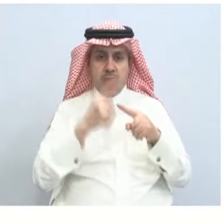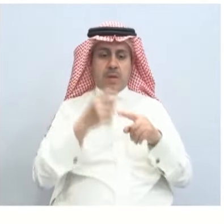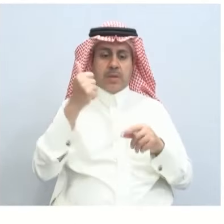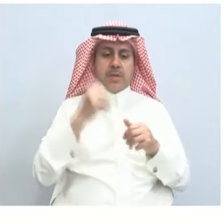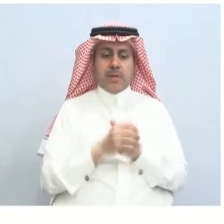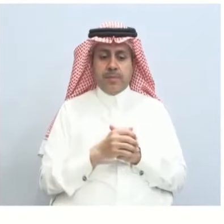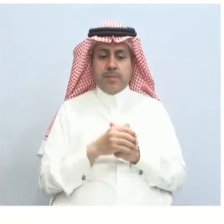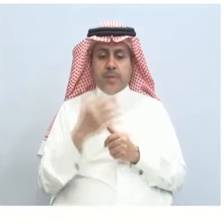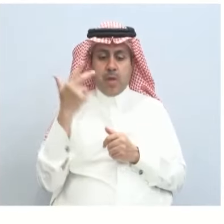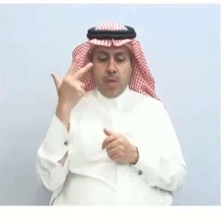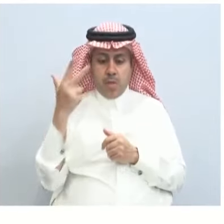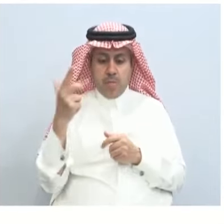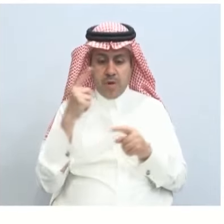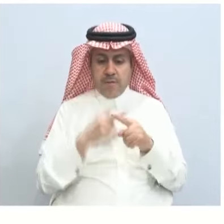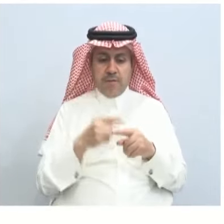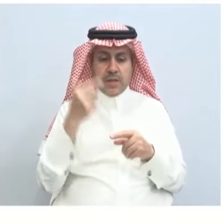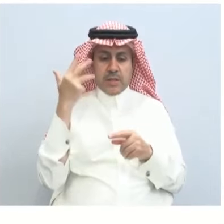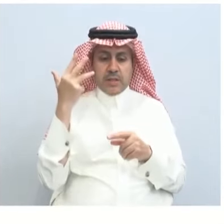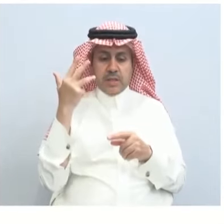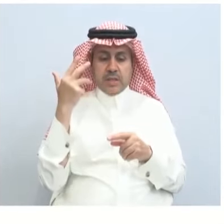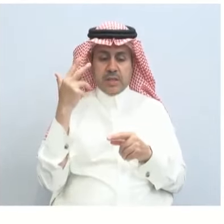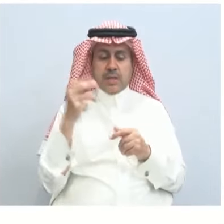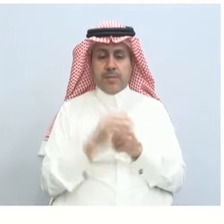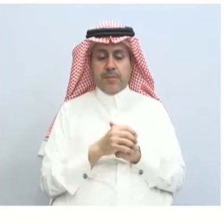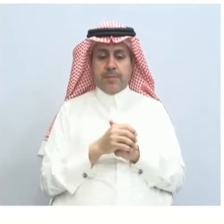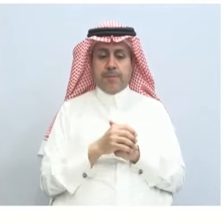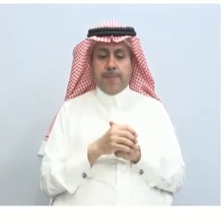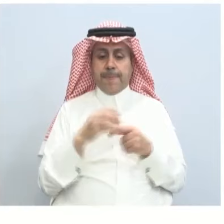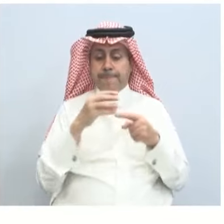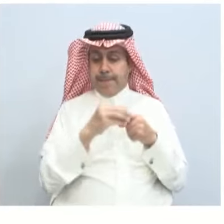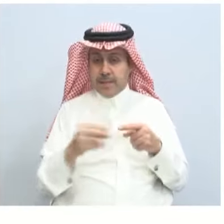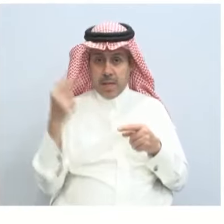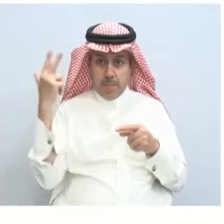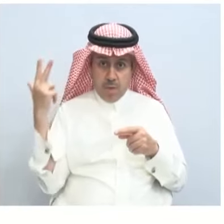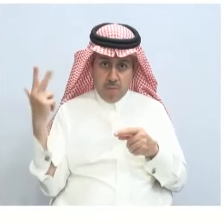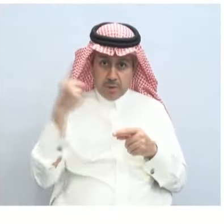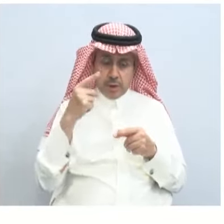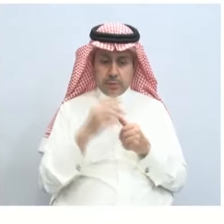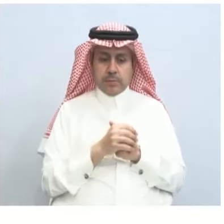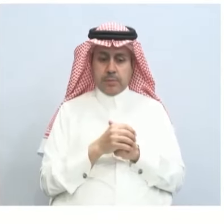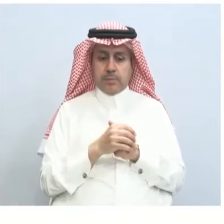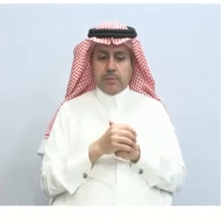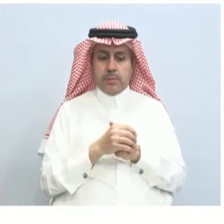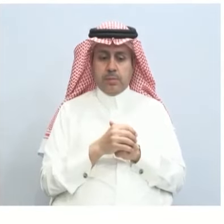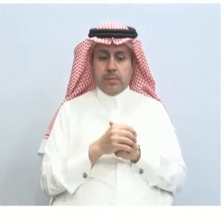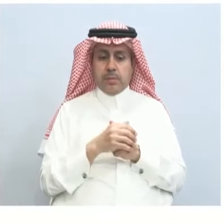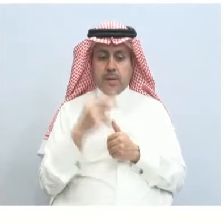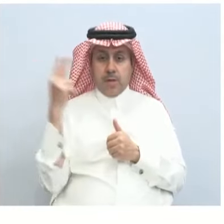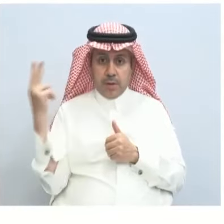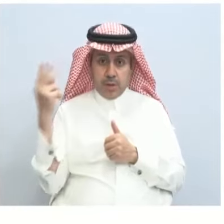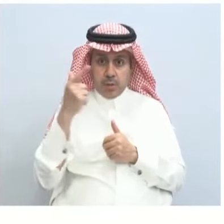و8 في 9 يلا س3 في 6 هذه سالب 18 و8 في 9 هذه